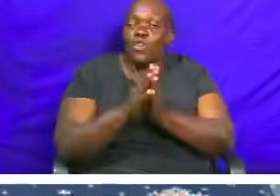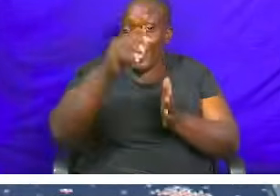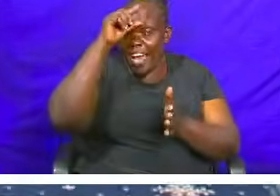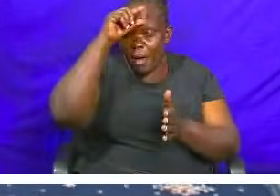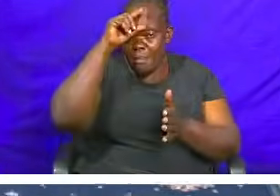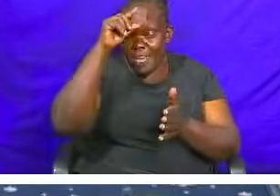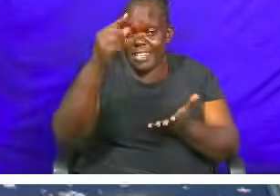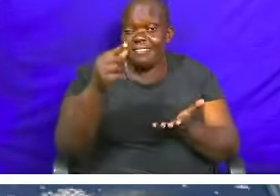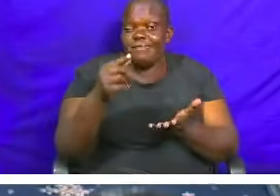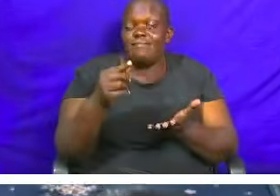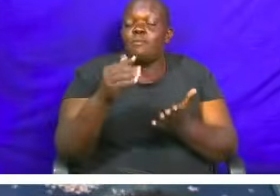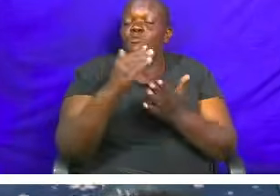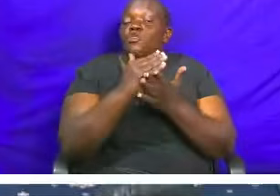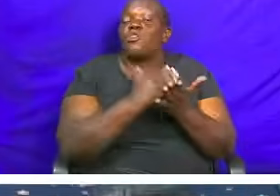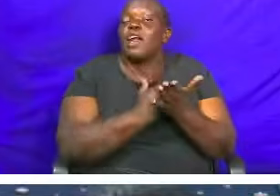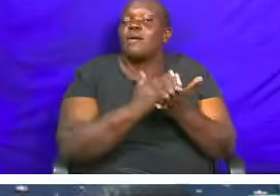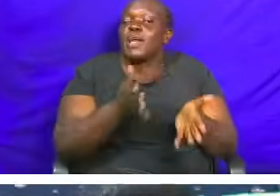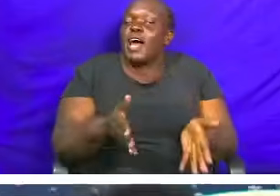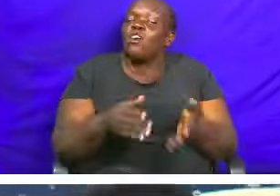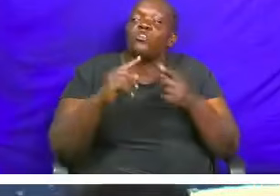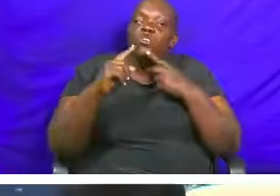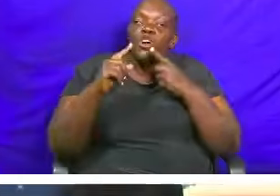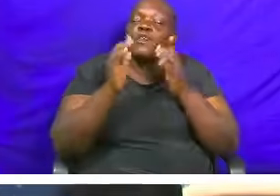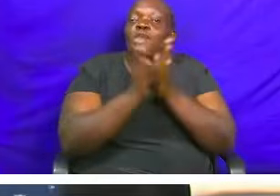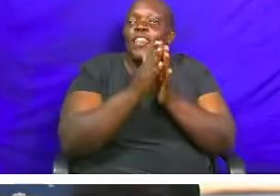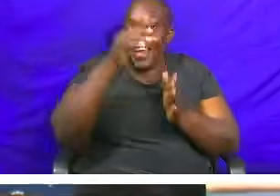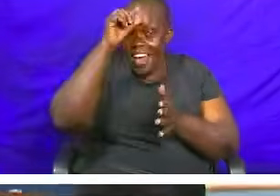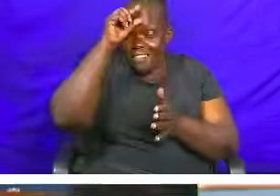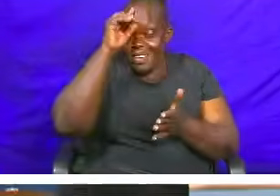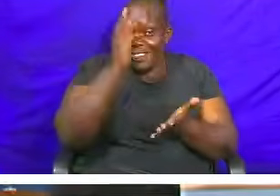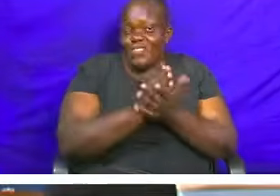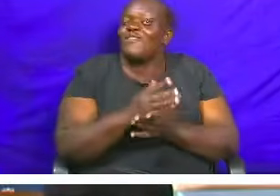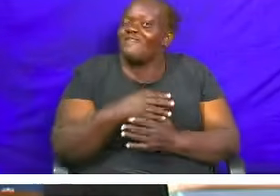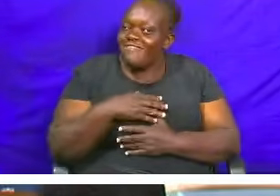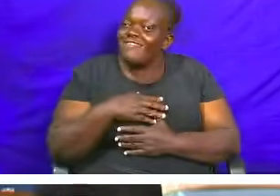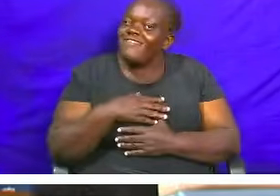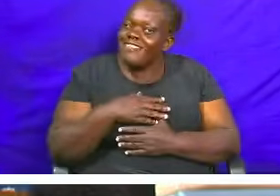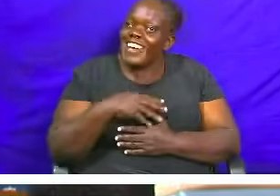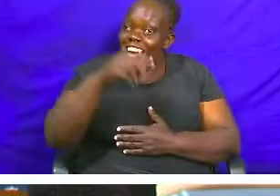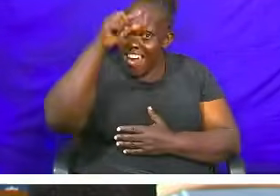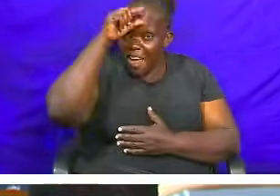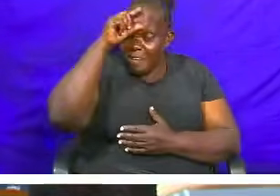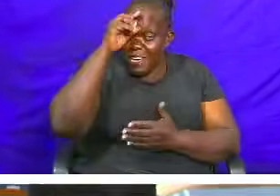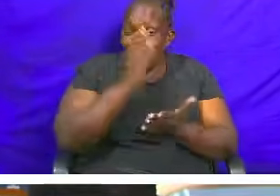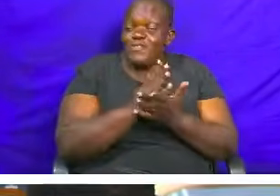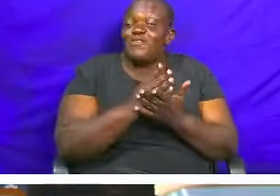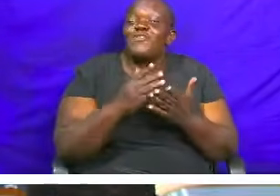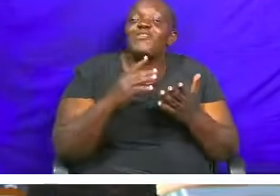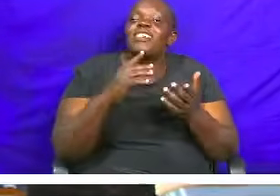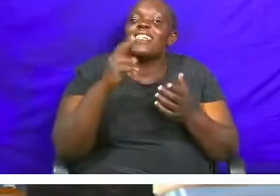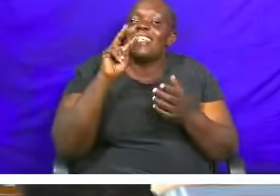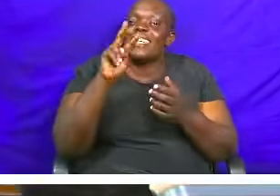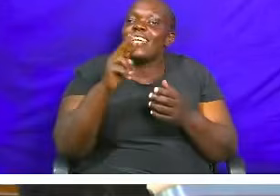Gava. Sasa unaongea na Gava. Si ndio? Gava ndio hapa, na namuona